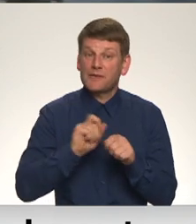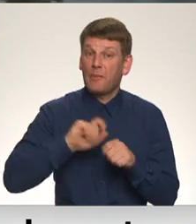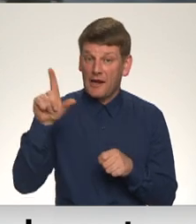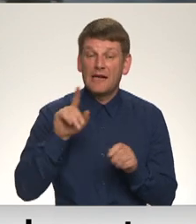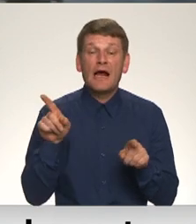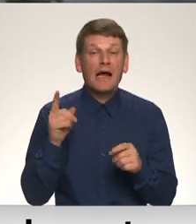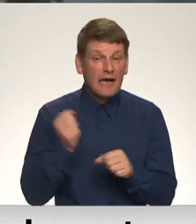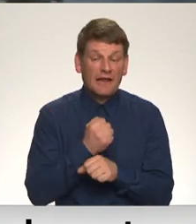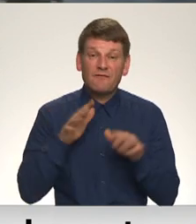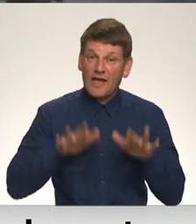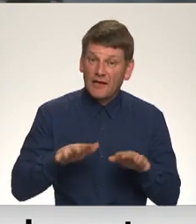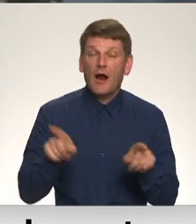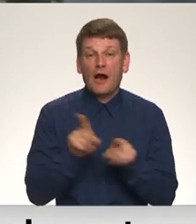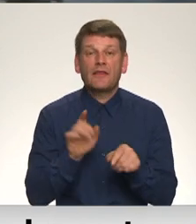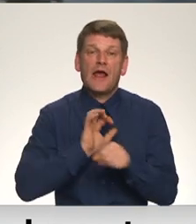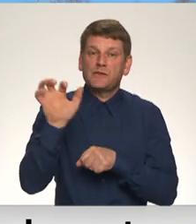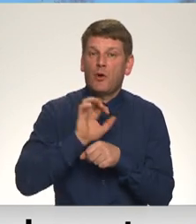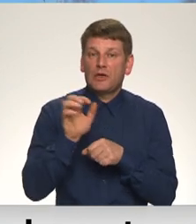gan vietējā, gan eksporta tirgu.